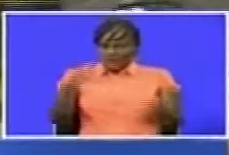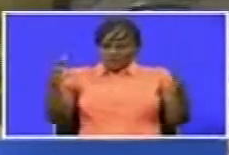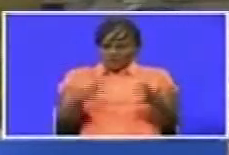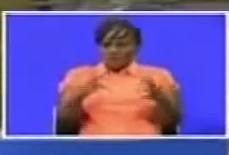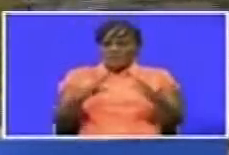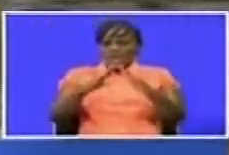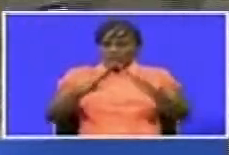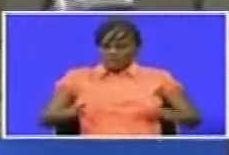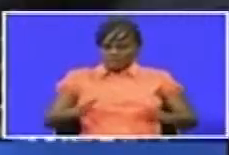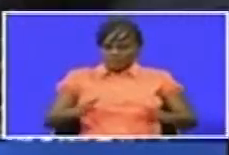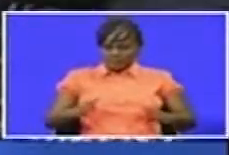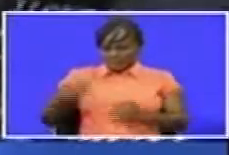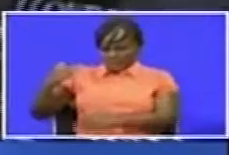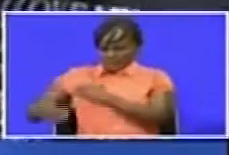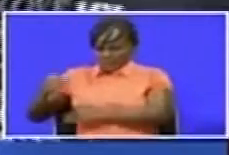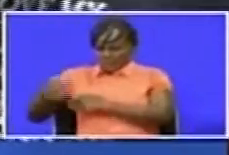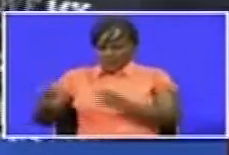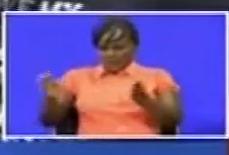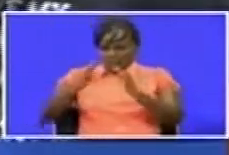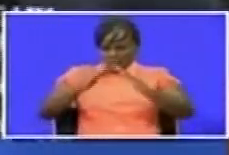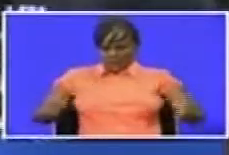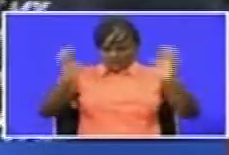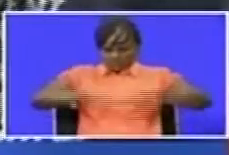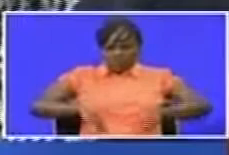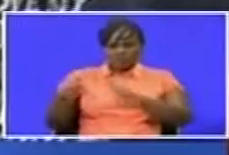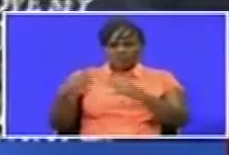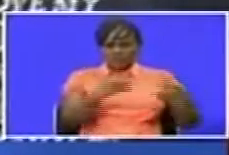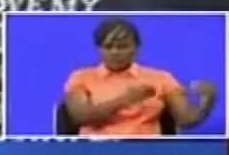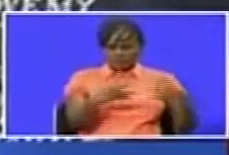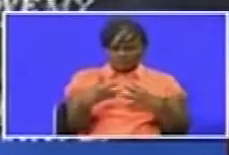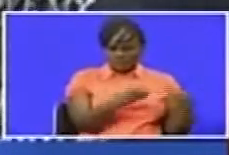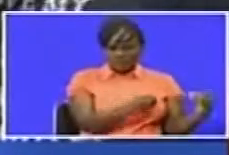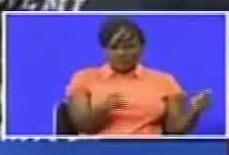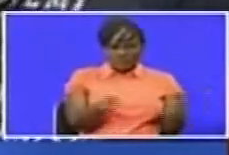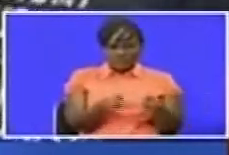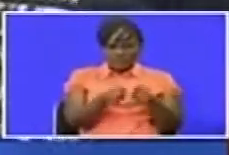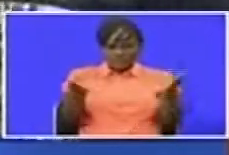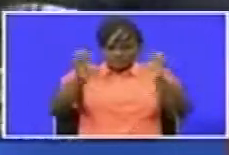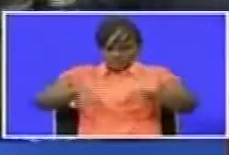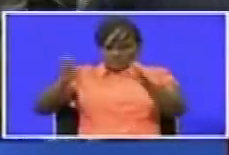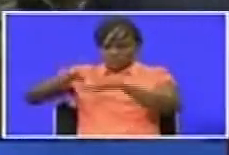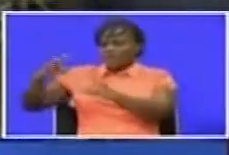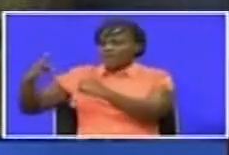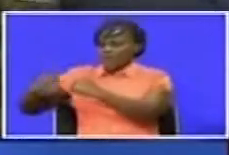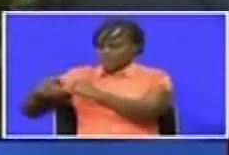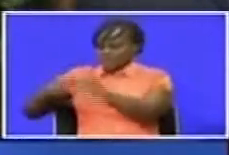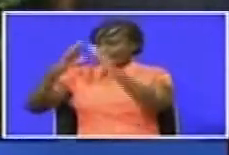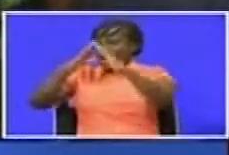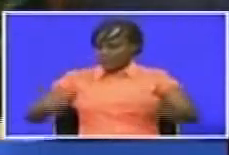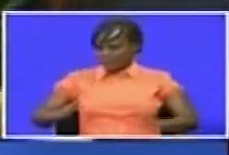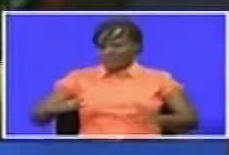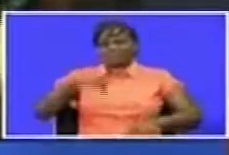majumba yaliyokaribiana na eneo la mkasa wanaendelea kuhama. Shughuli za kubomoa majumba manane mtaani humo